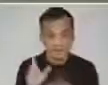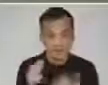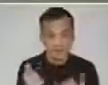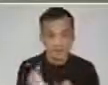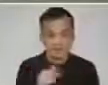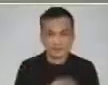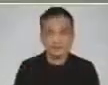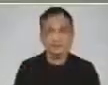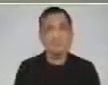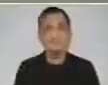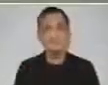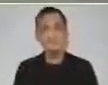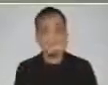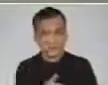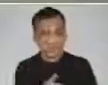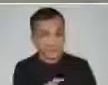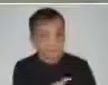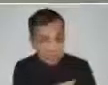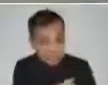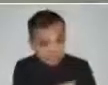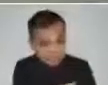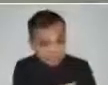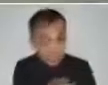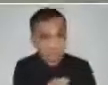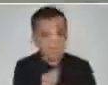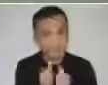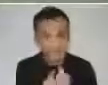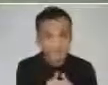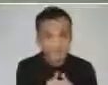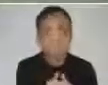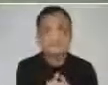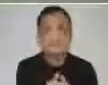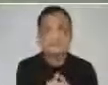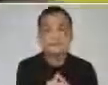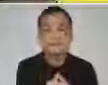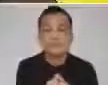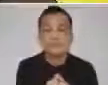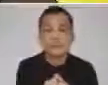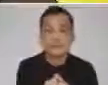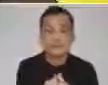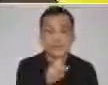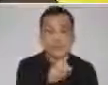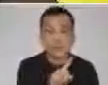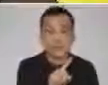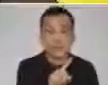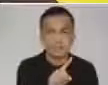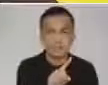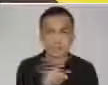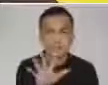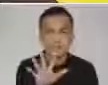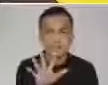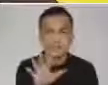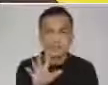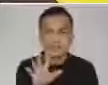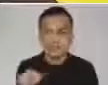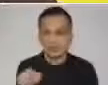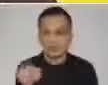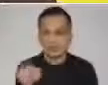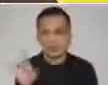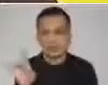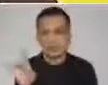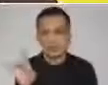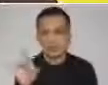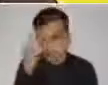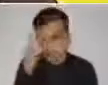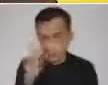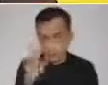hindi agad ako nakapasok na maaga. Paano ba naman kasi? Eh talaga pag Lunes, asahan po ninyo na dapat kayo talaga gigising ng very maaga para tayo ay makarating